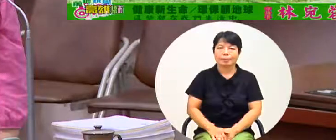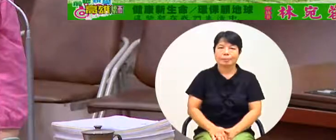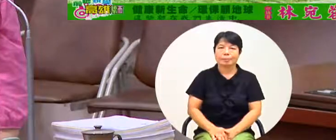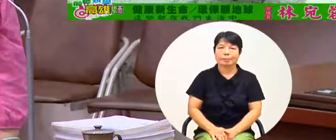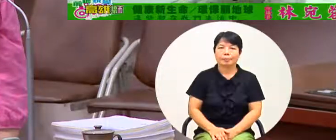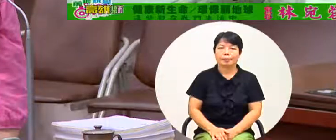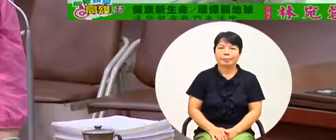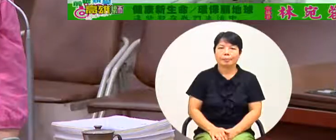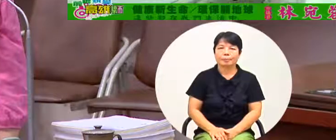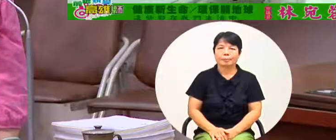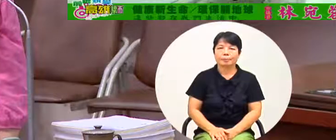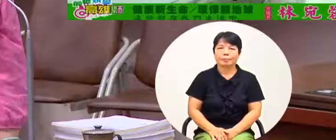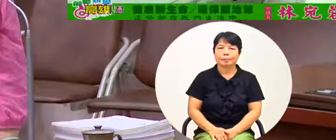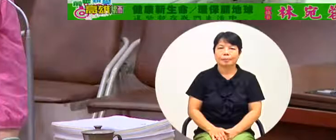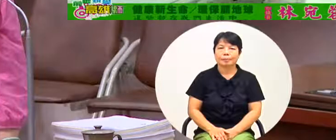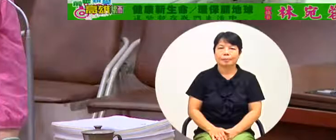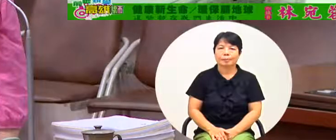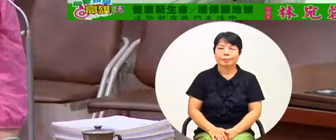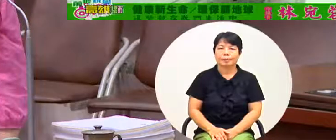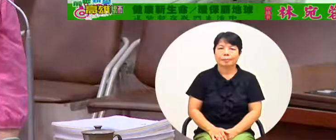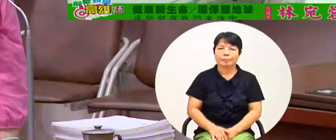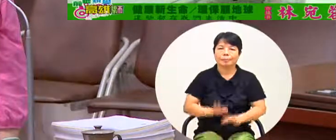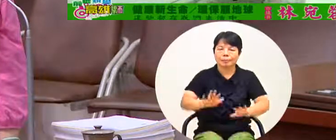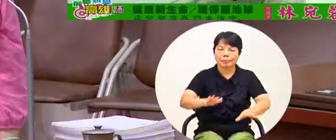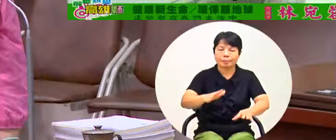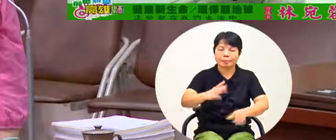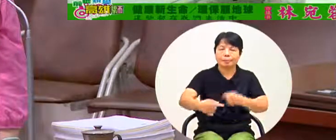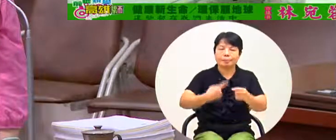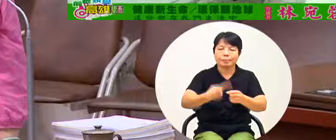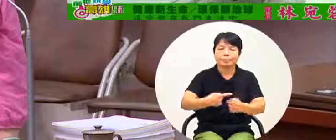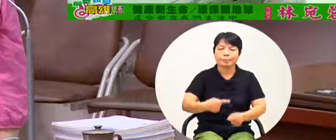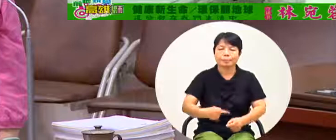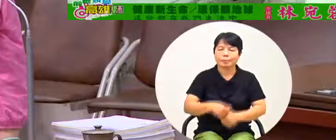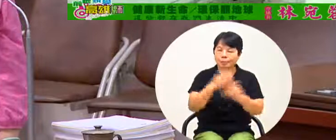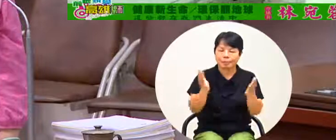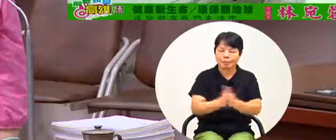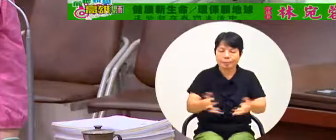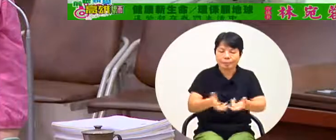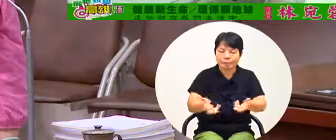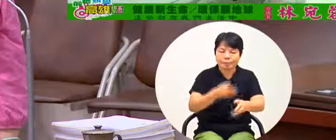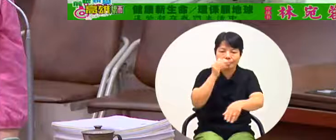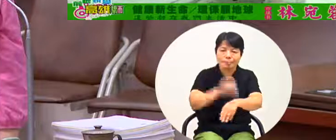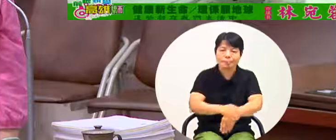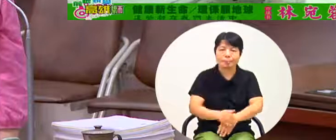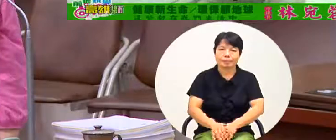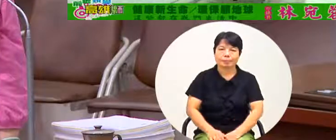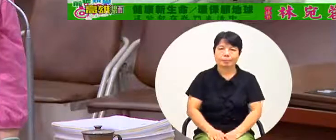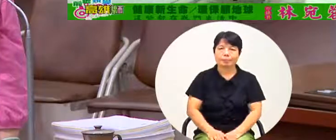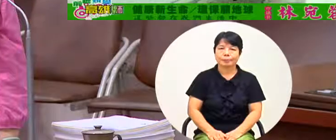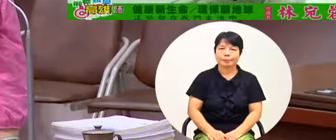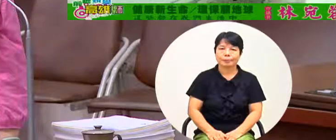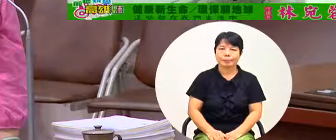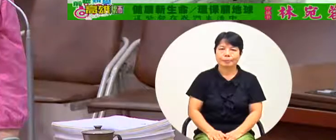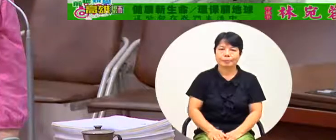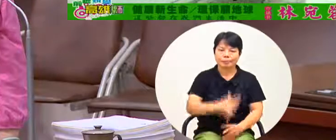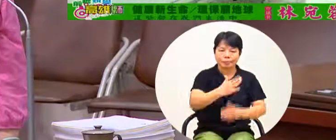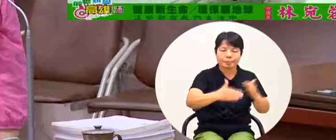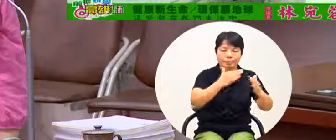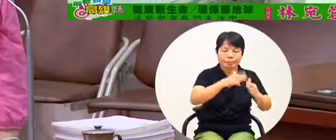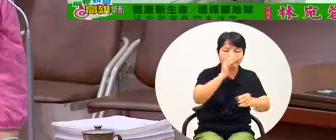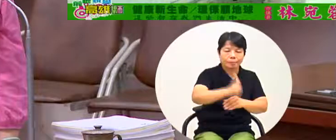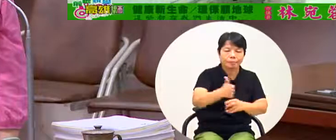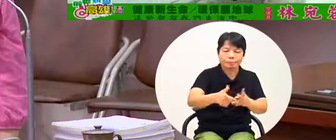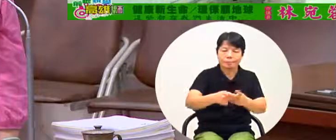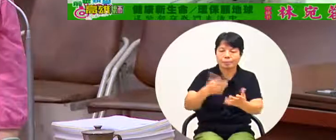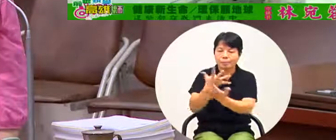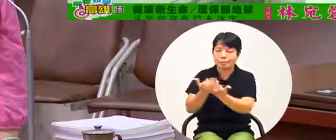那今年也都已经完工了哈。那学校校长还有师生也很感谢我们阳光处